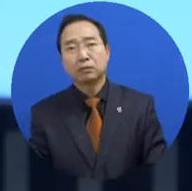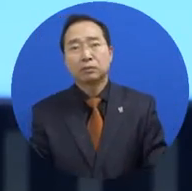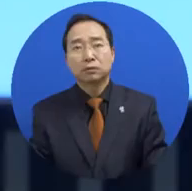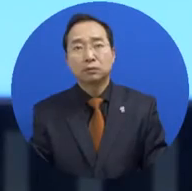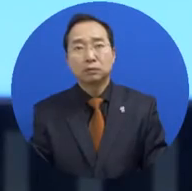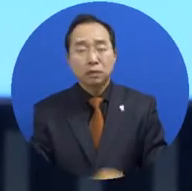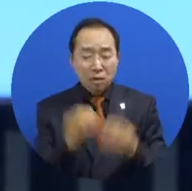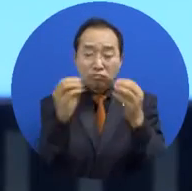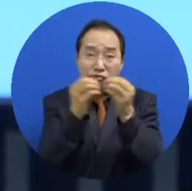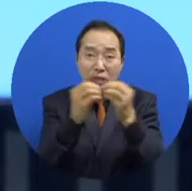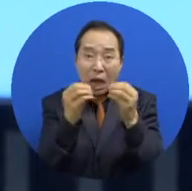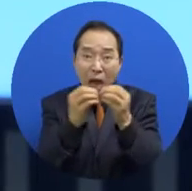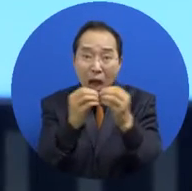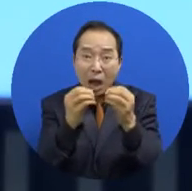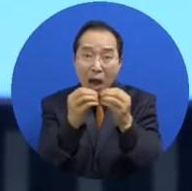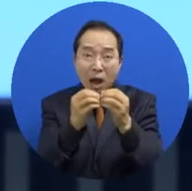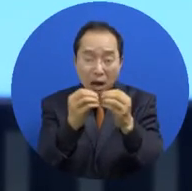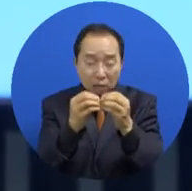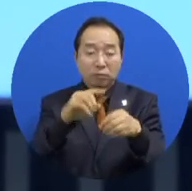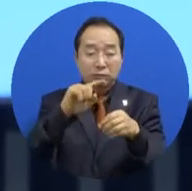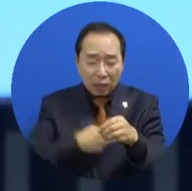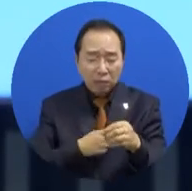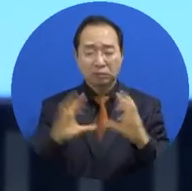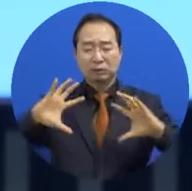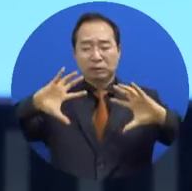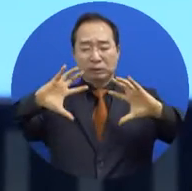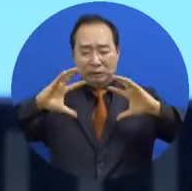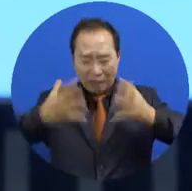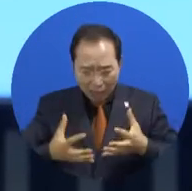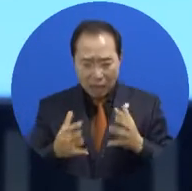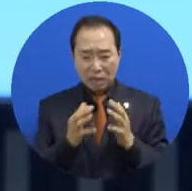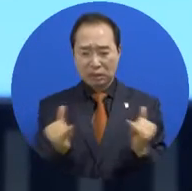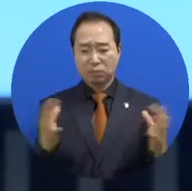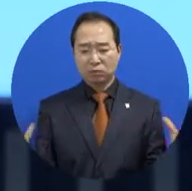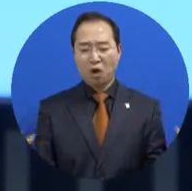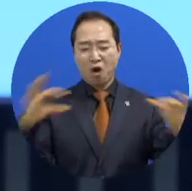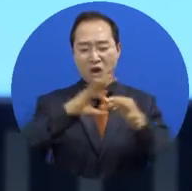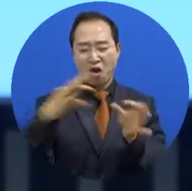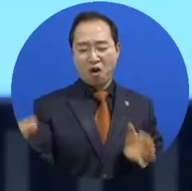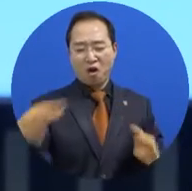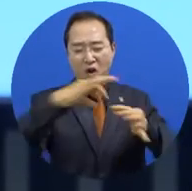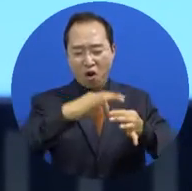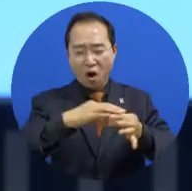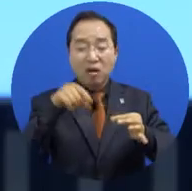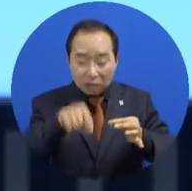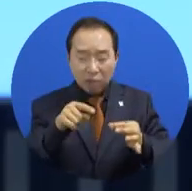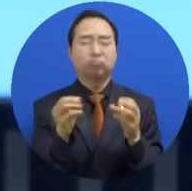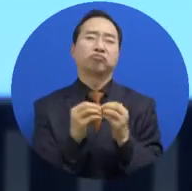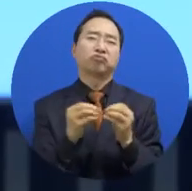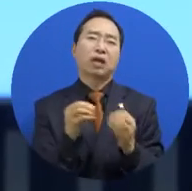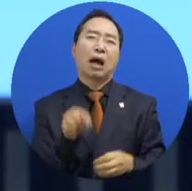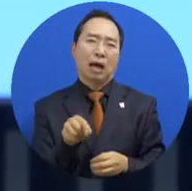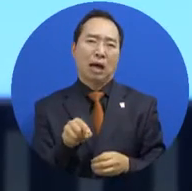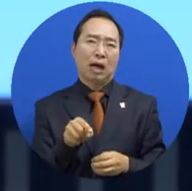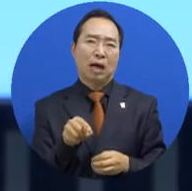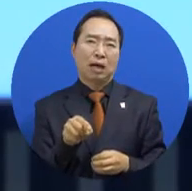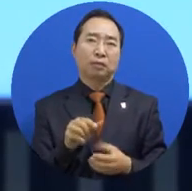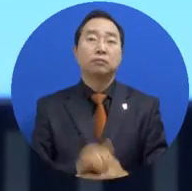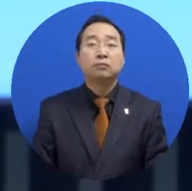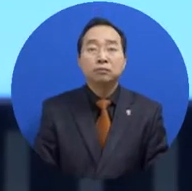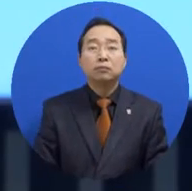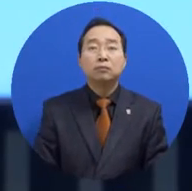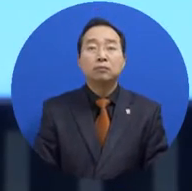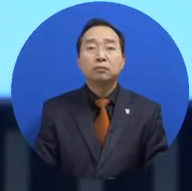다음에 정말 그 전 인류를 이렇게 묶어주는 연결해주는 그런 이제